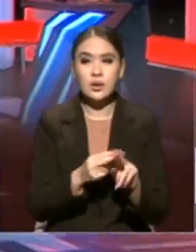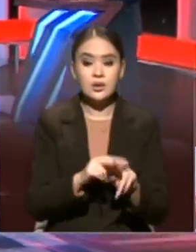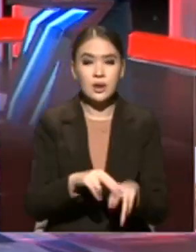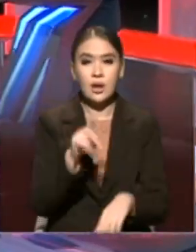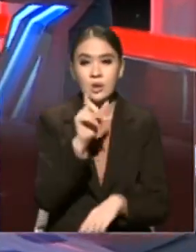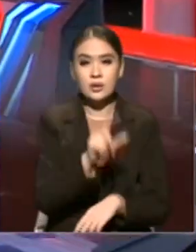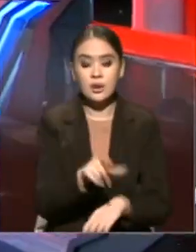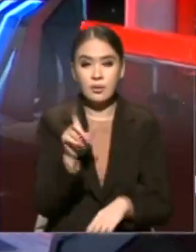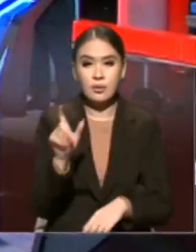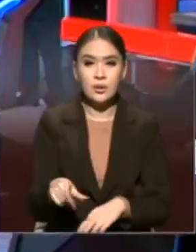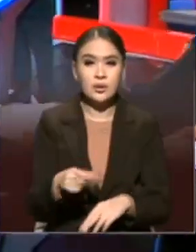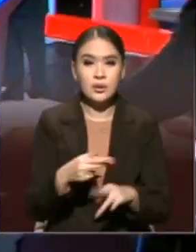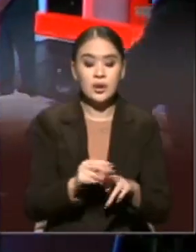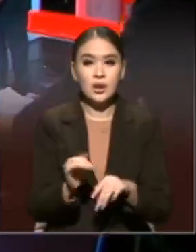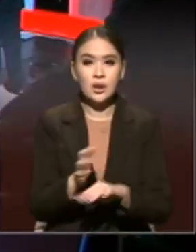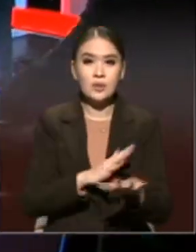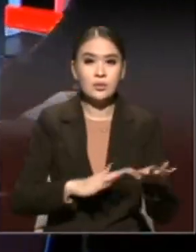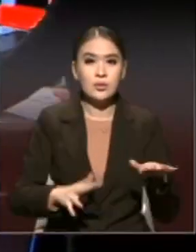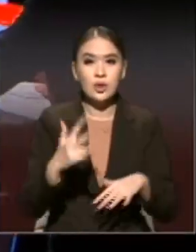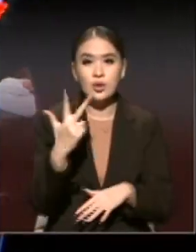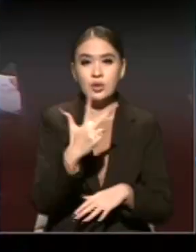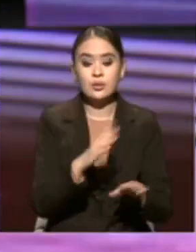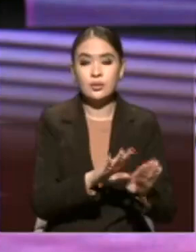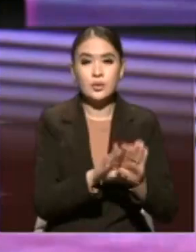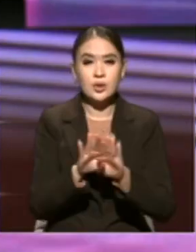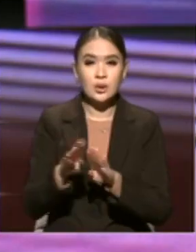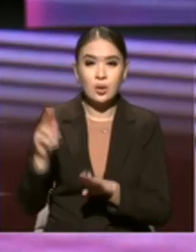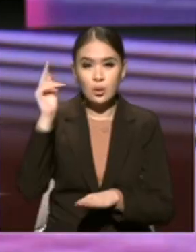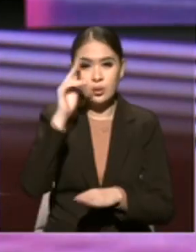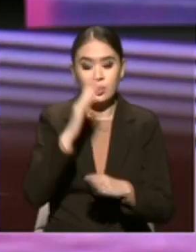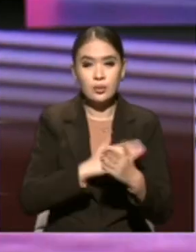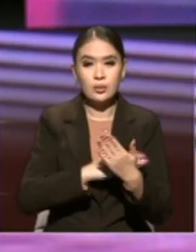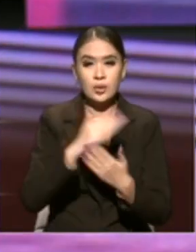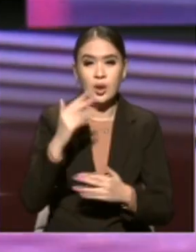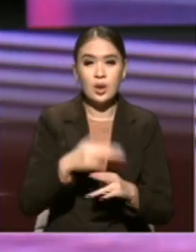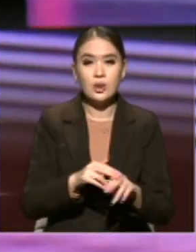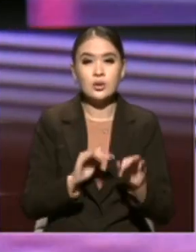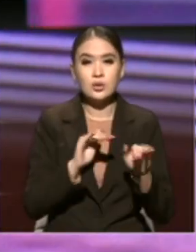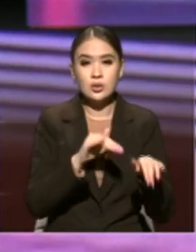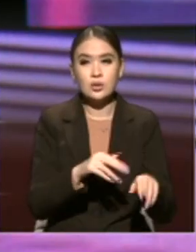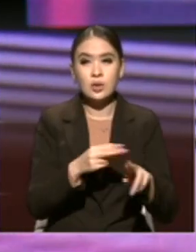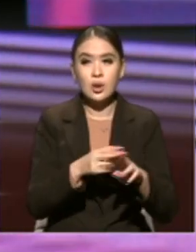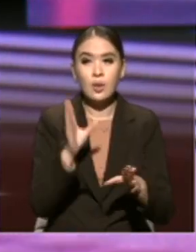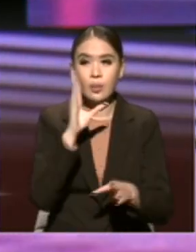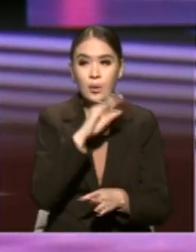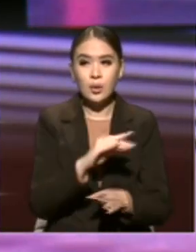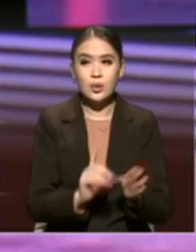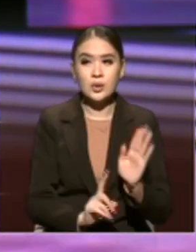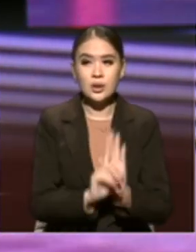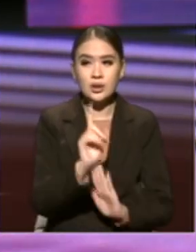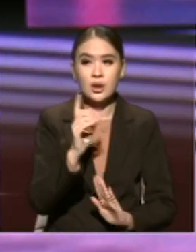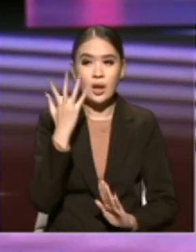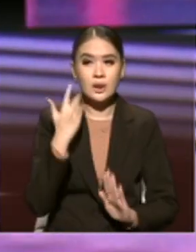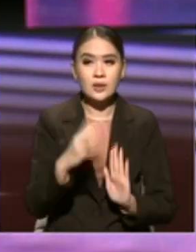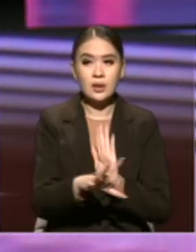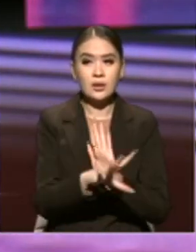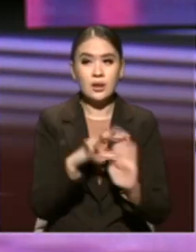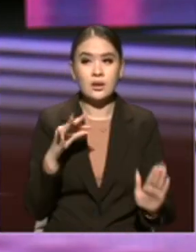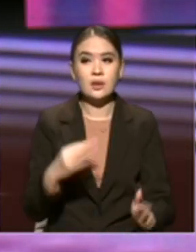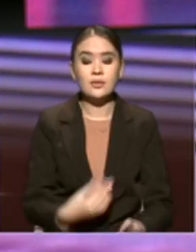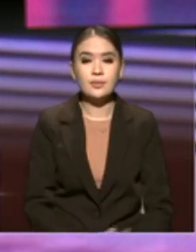азамат еліміздің 3 бірдей жоғары оқу орнына түсуге ниет білдіре алады. Яғни таңдаған кезде таңдау